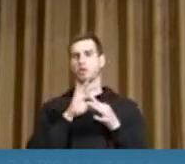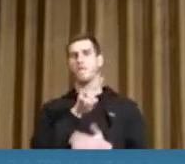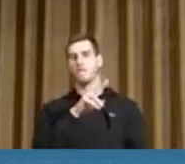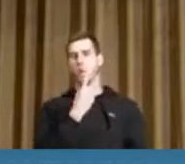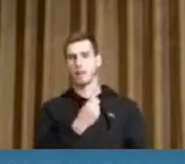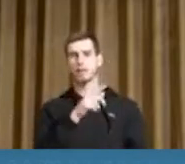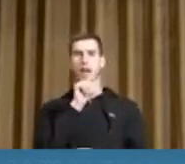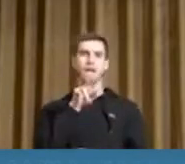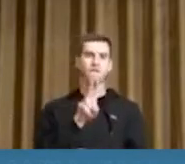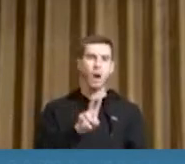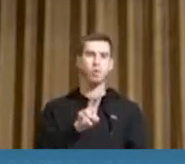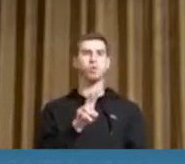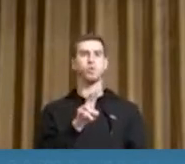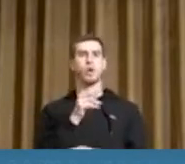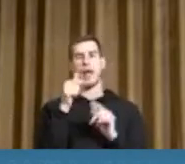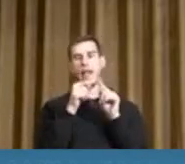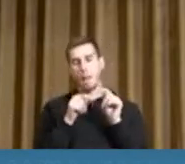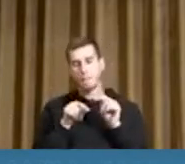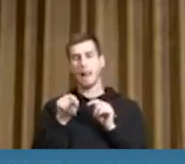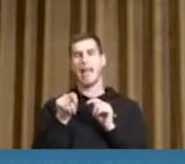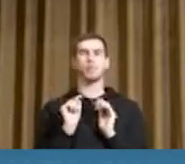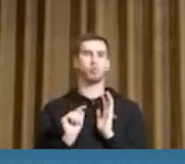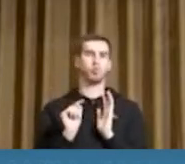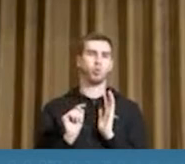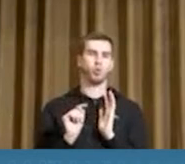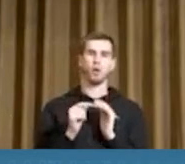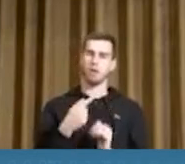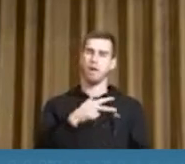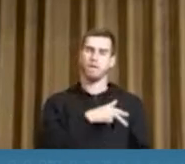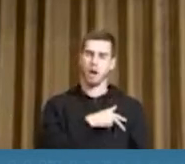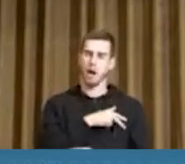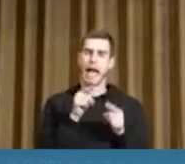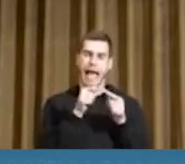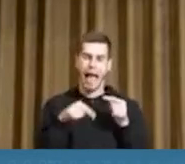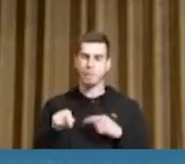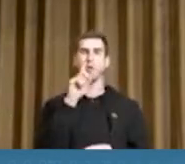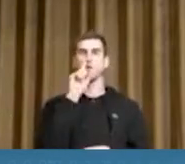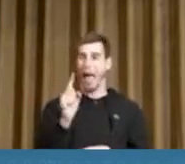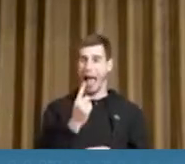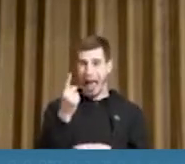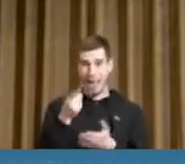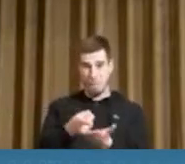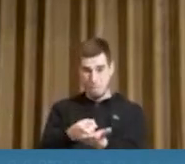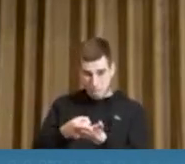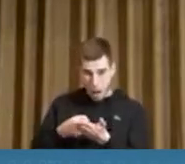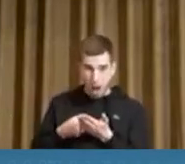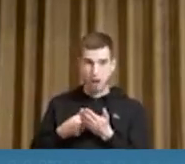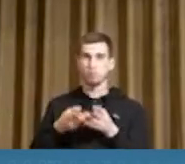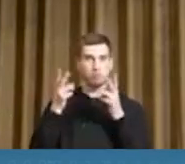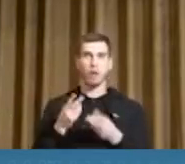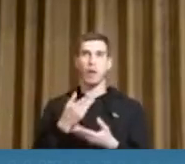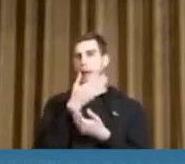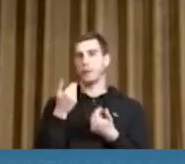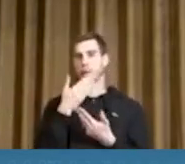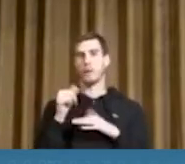und AVR-Ableitung. Die ist aber dann, wenn sie nur einmalig in einer Ableitung auftaucht, nicht pathologisch und die verstecken sich hier quasi